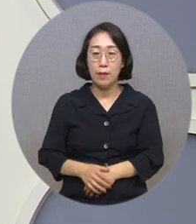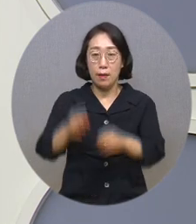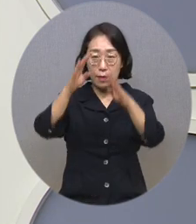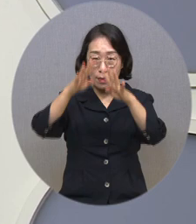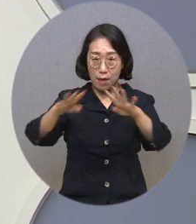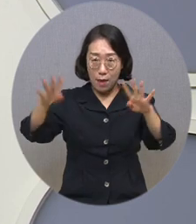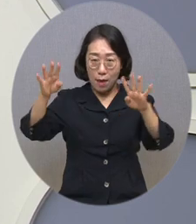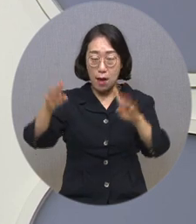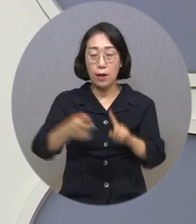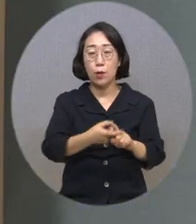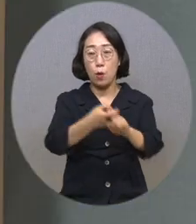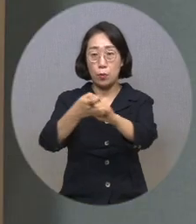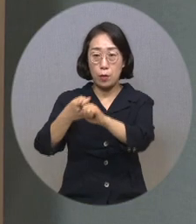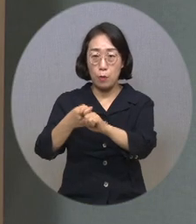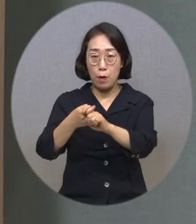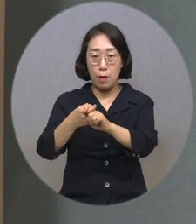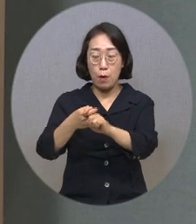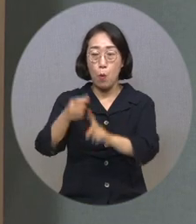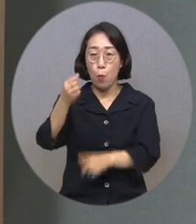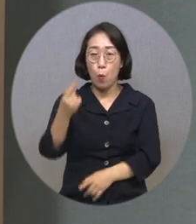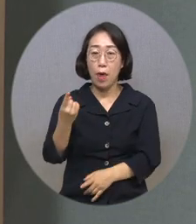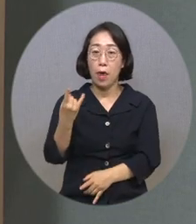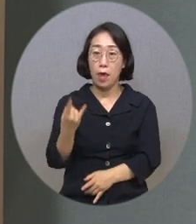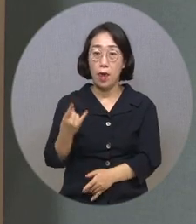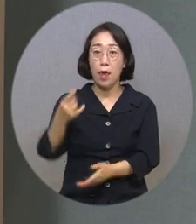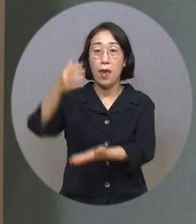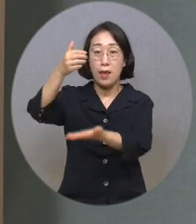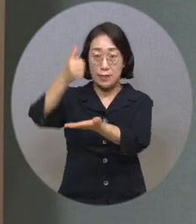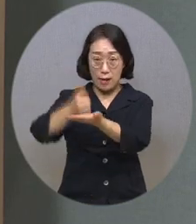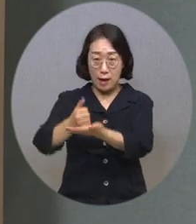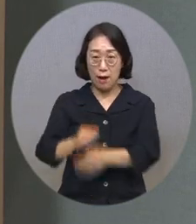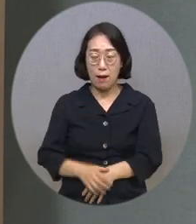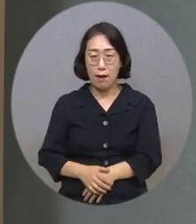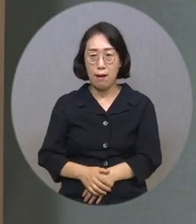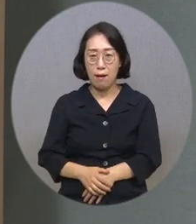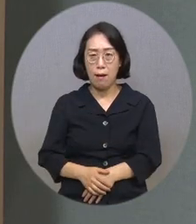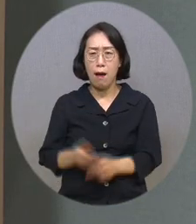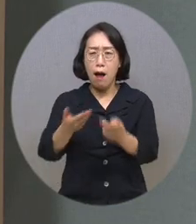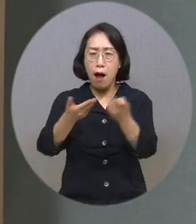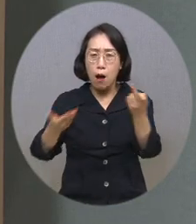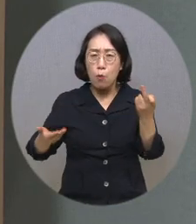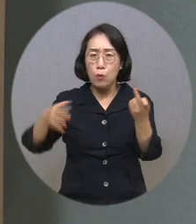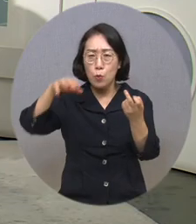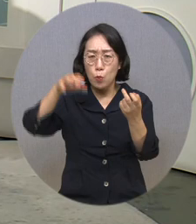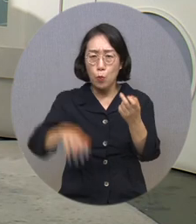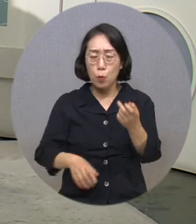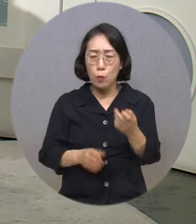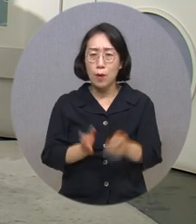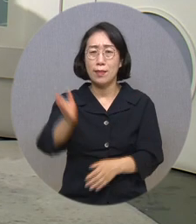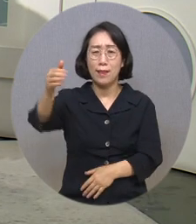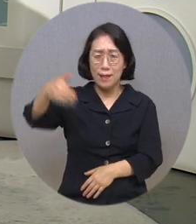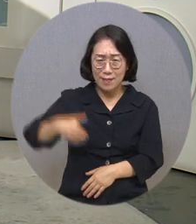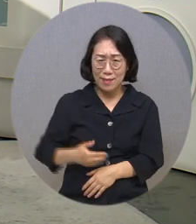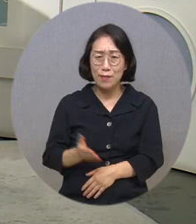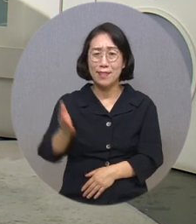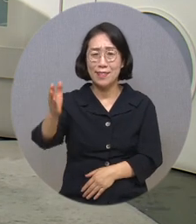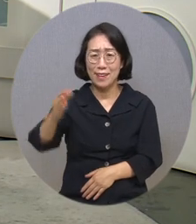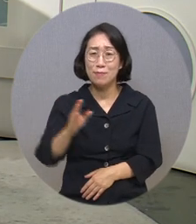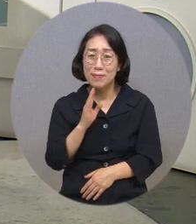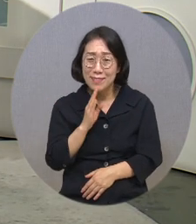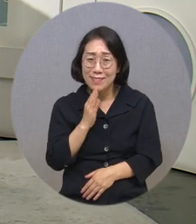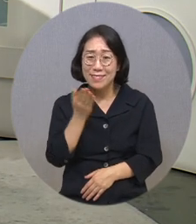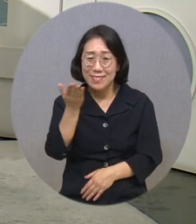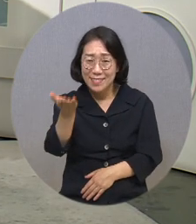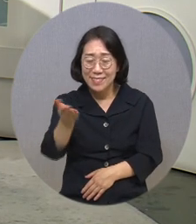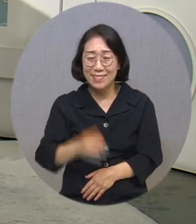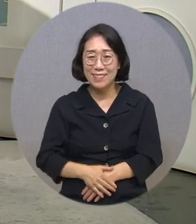대학협의회 회장도 맡고 계시니까 횡성에서 왔다 갔다 해야겠죠? 예, 그렇습니다. 예.